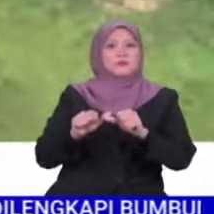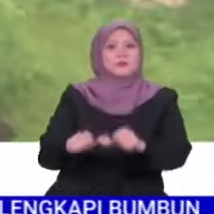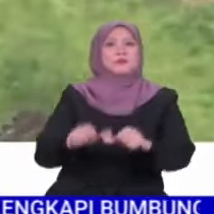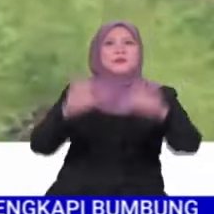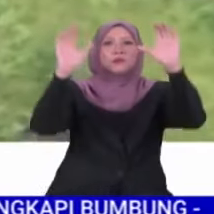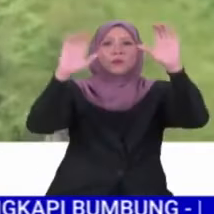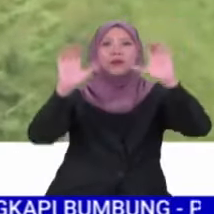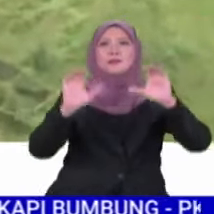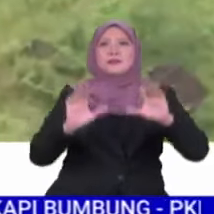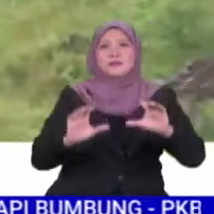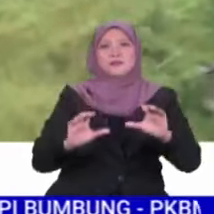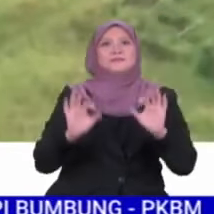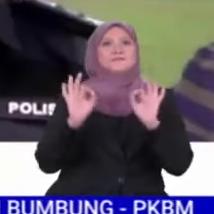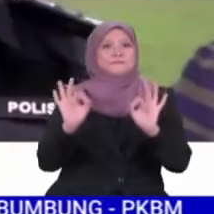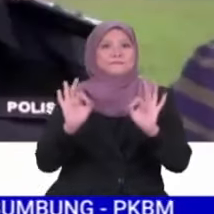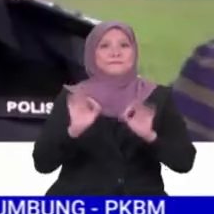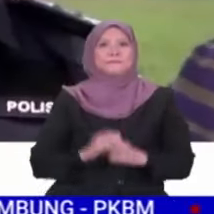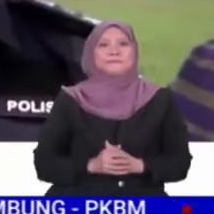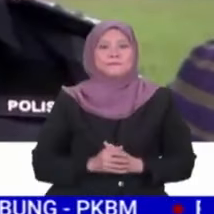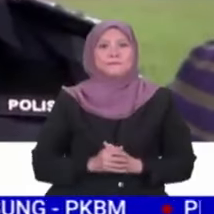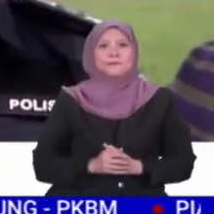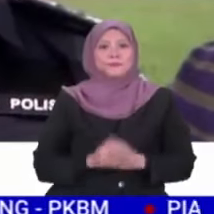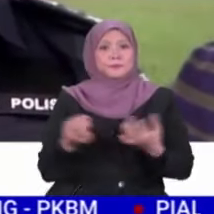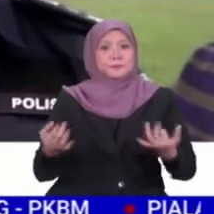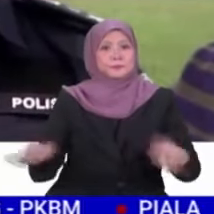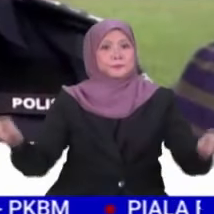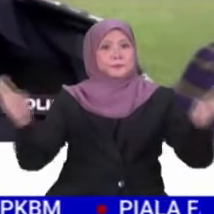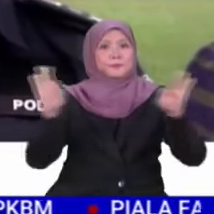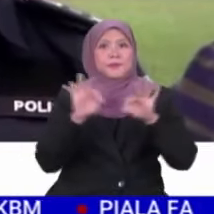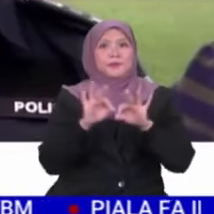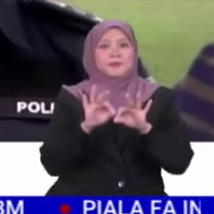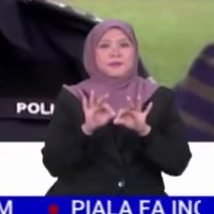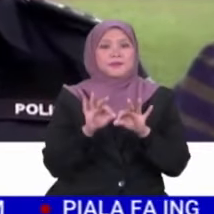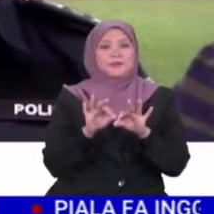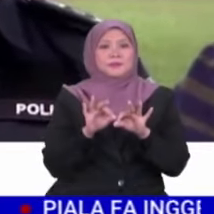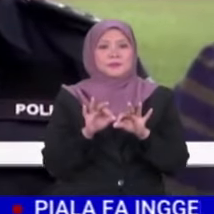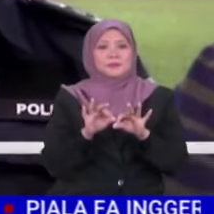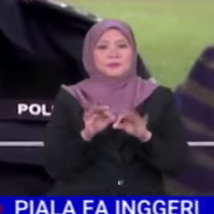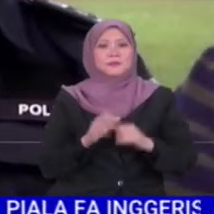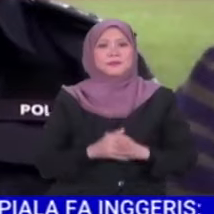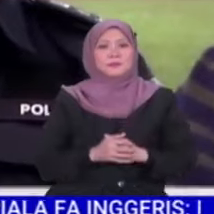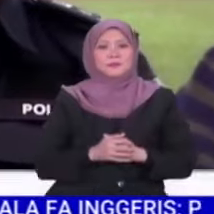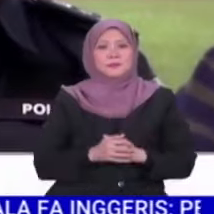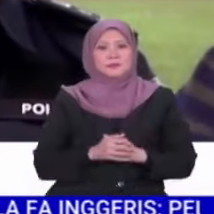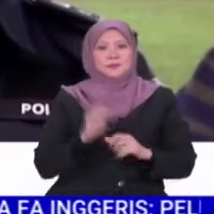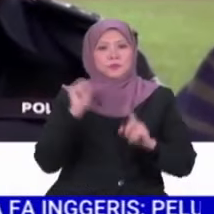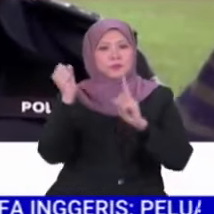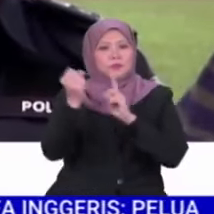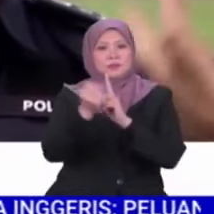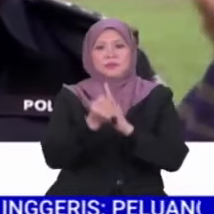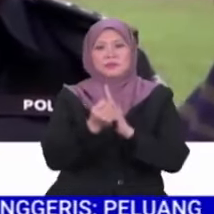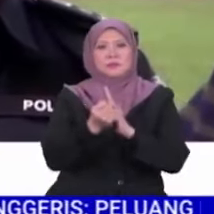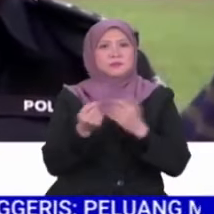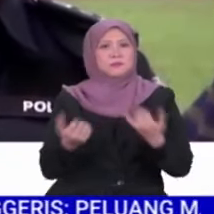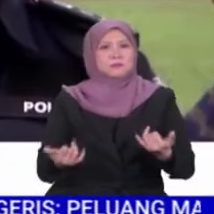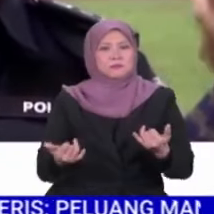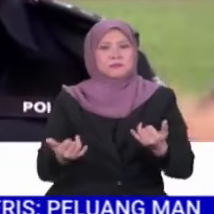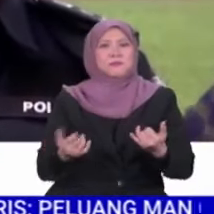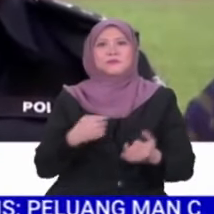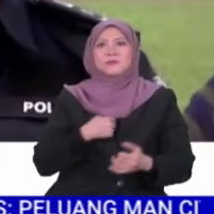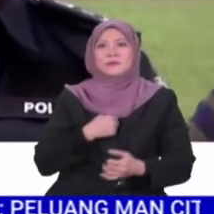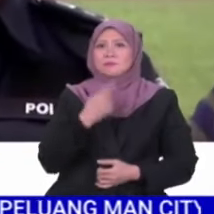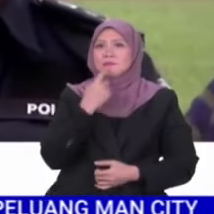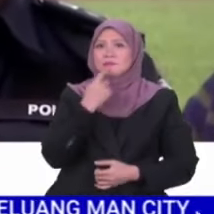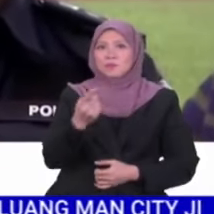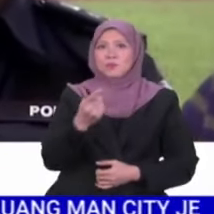berikutan cuaca yang semakin baik. Yang lebih penting dalam situasi ini, saya telah